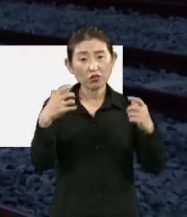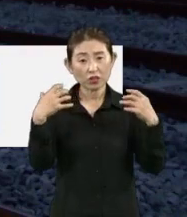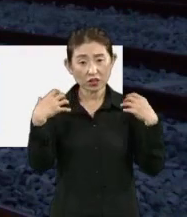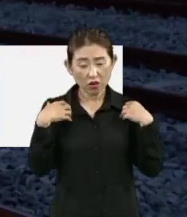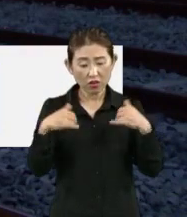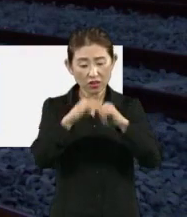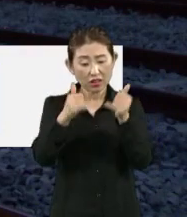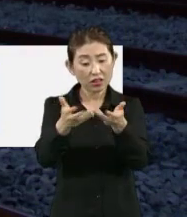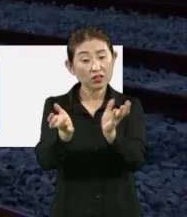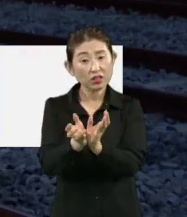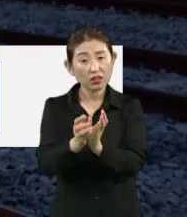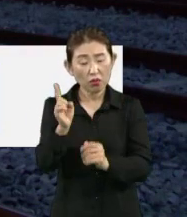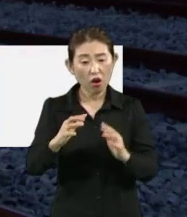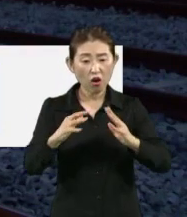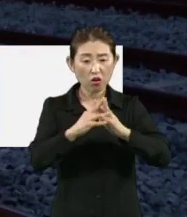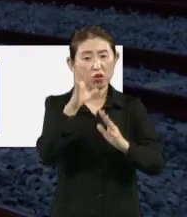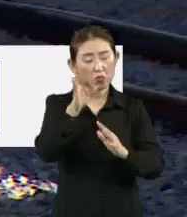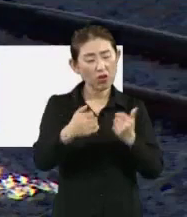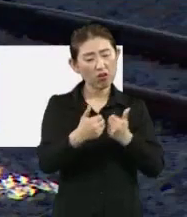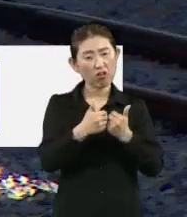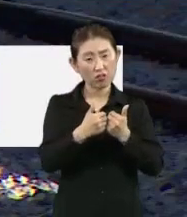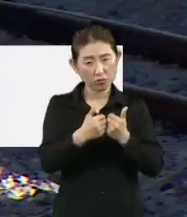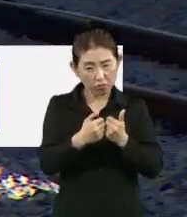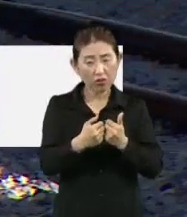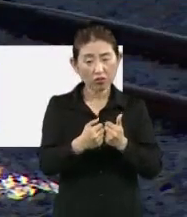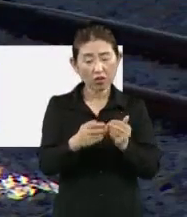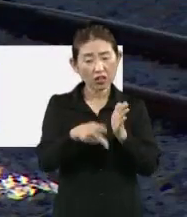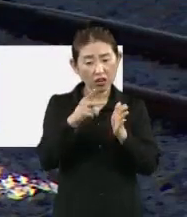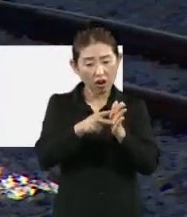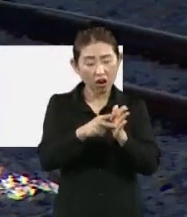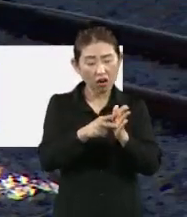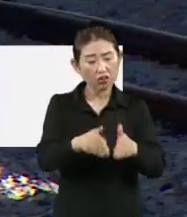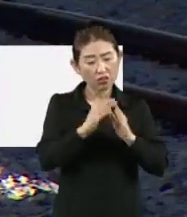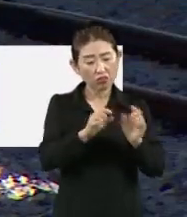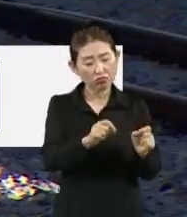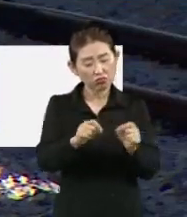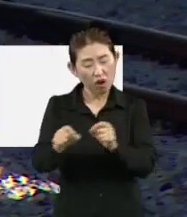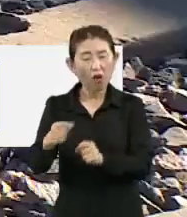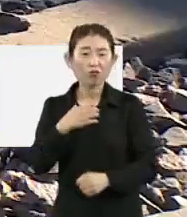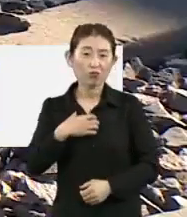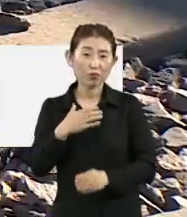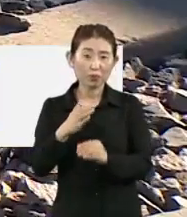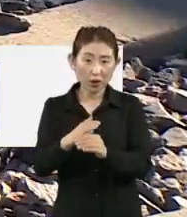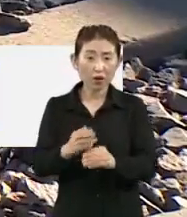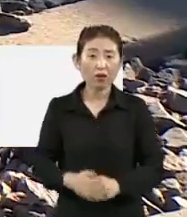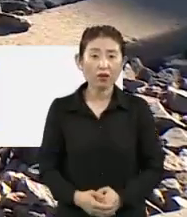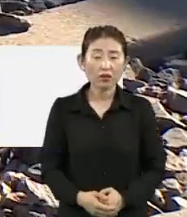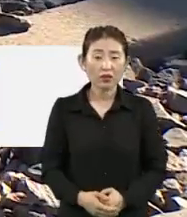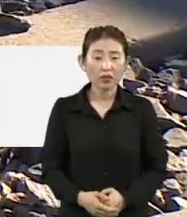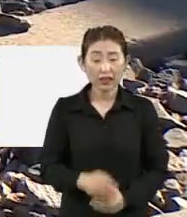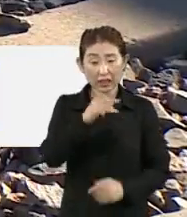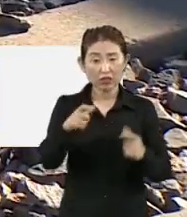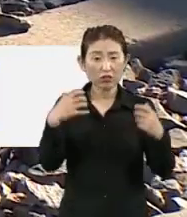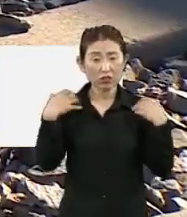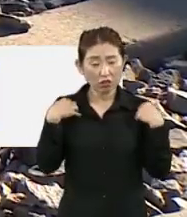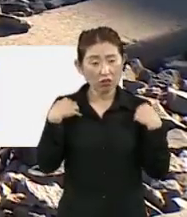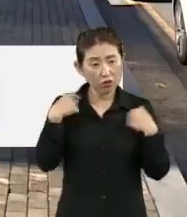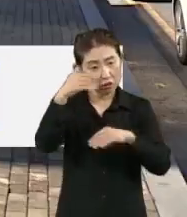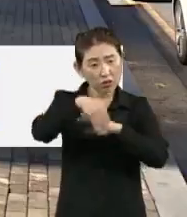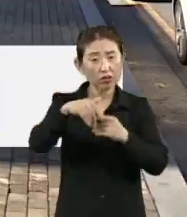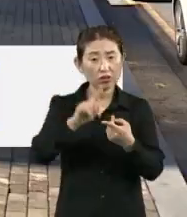지역 사회단체들은 건설비 갈등으로 인한 삽교 역사 건설이 지연될 것을 우려하고 있고 예산군은 당초